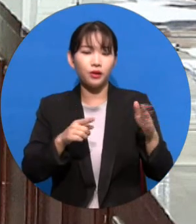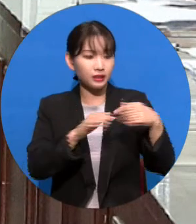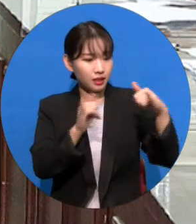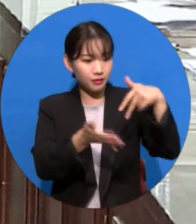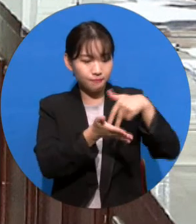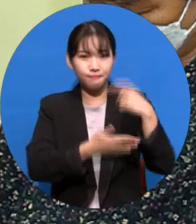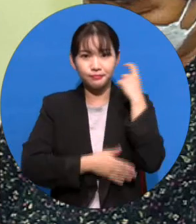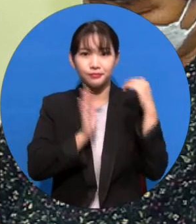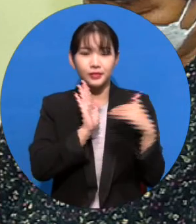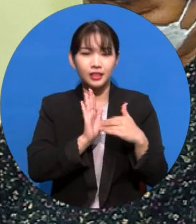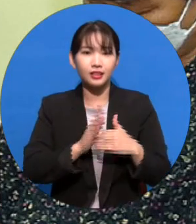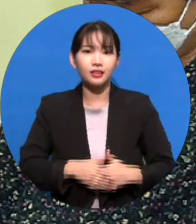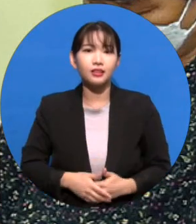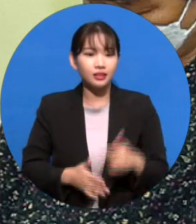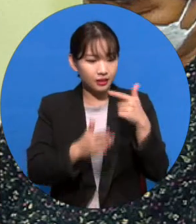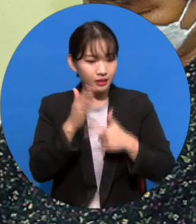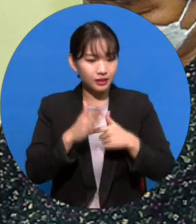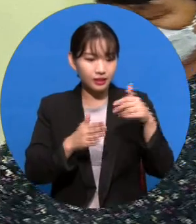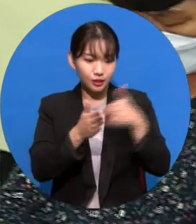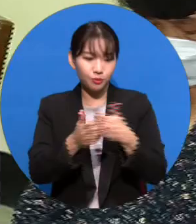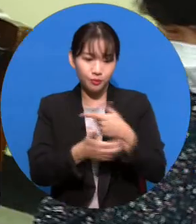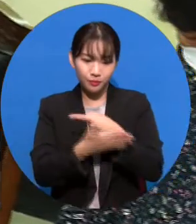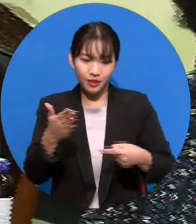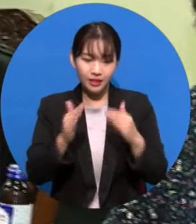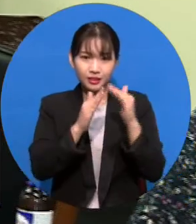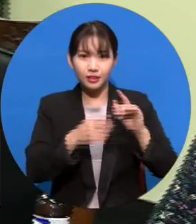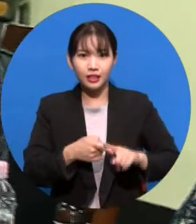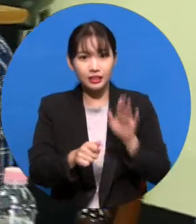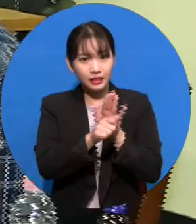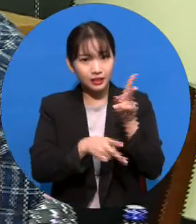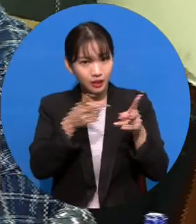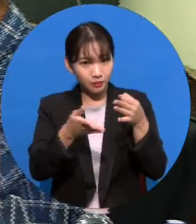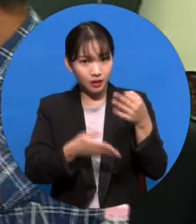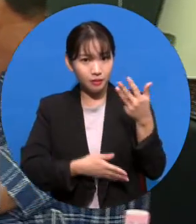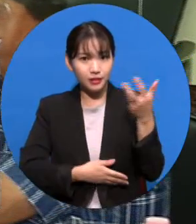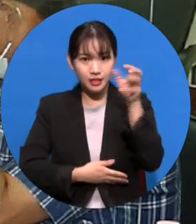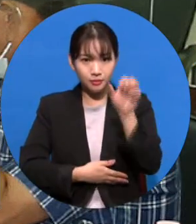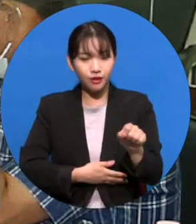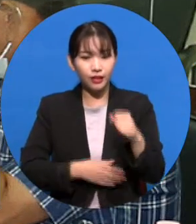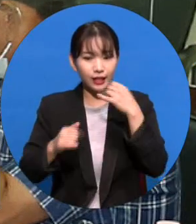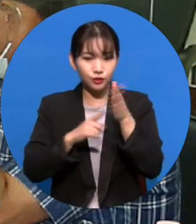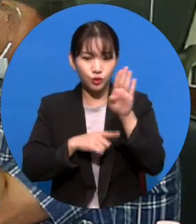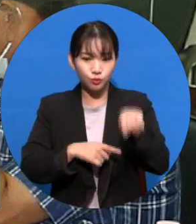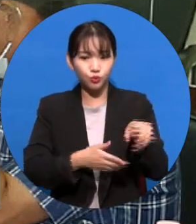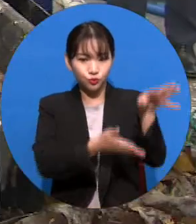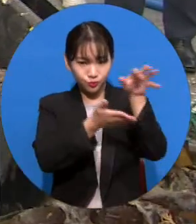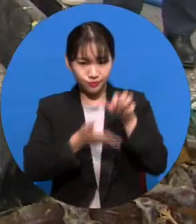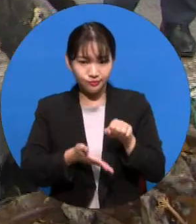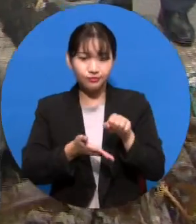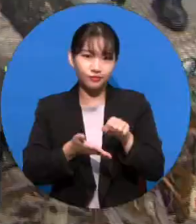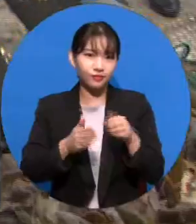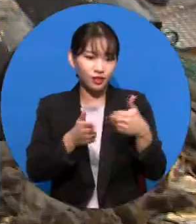청취해 씁니다 강진군은 전도 퀴 에 양식업 에 대한 지원 사업이 80억원을 해양수산부 로부터 학부에